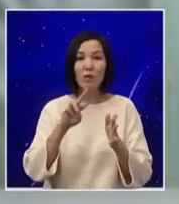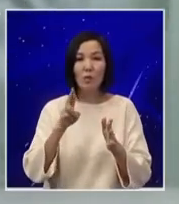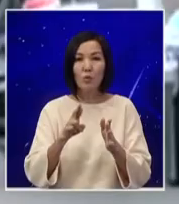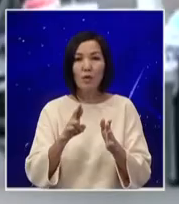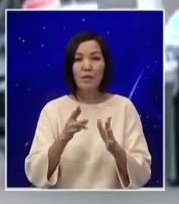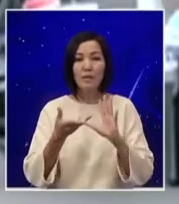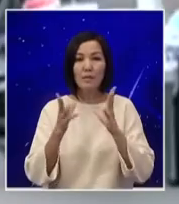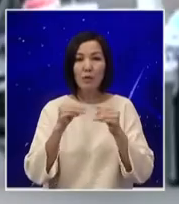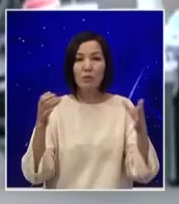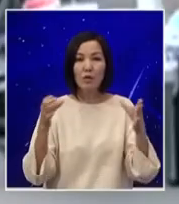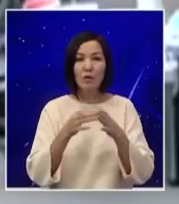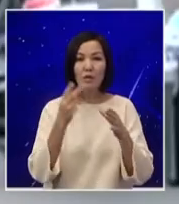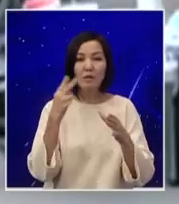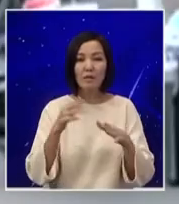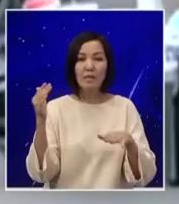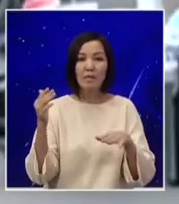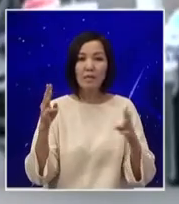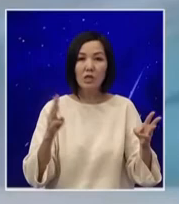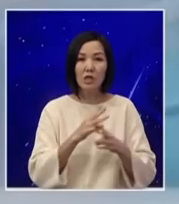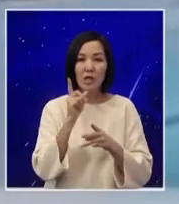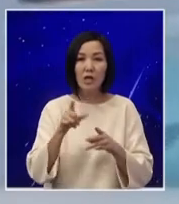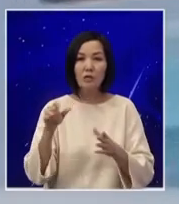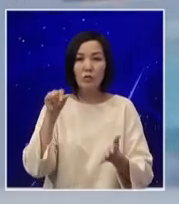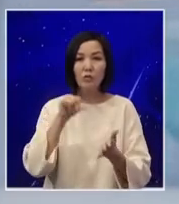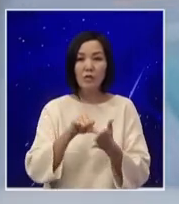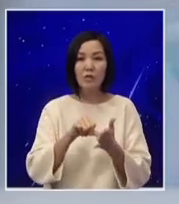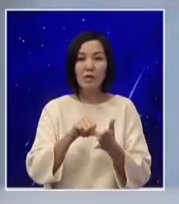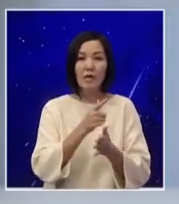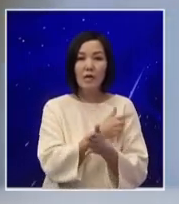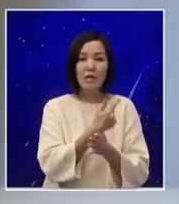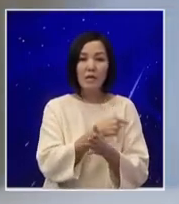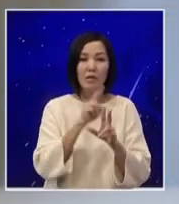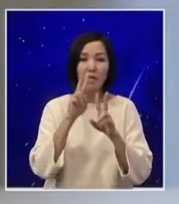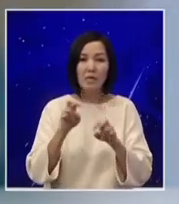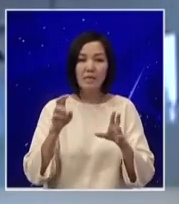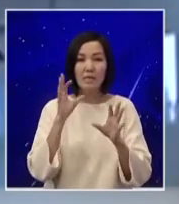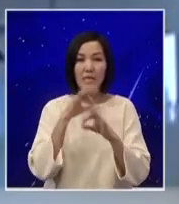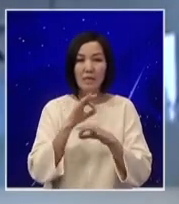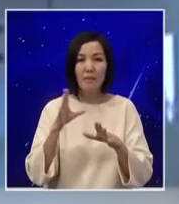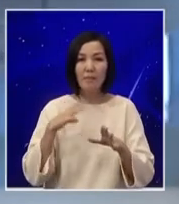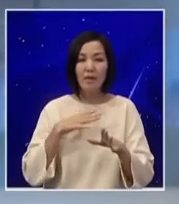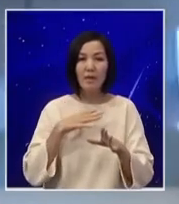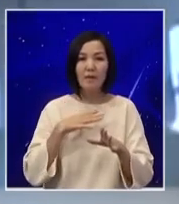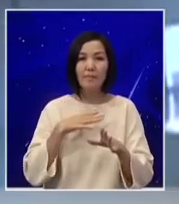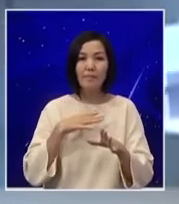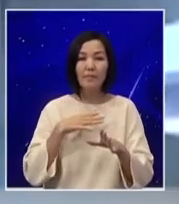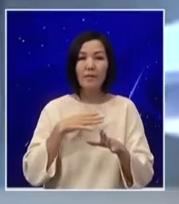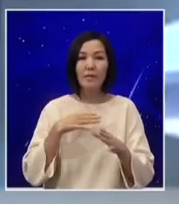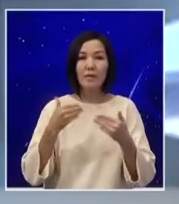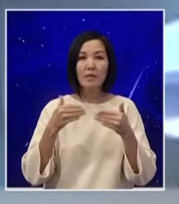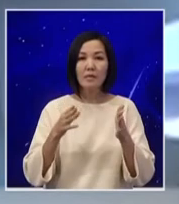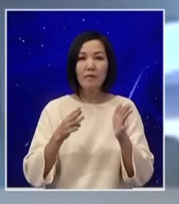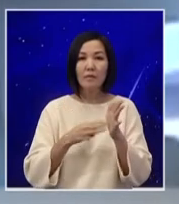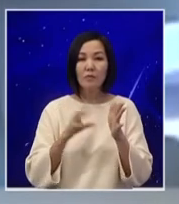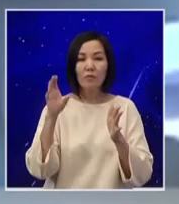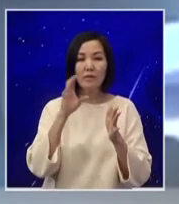заключительная группа из 20 добровольцев участвовавших в клинических исследованиях пола выписана из стационара 8